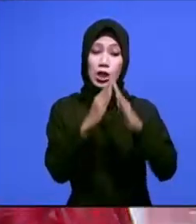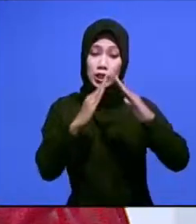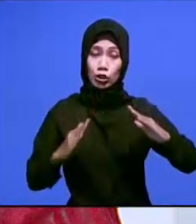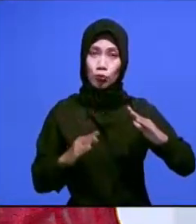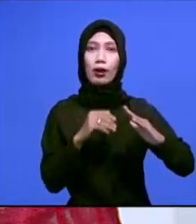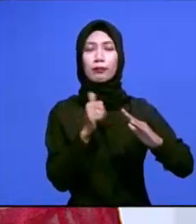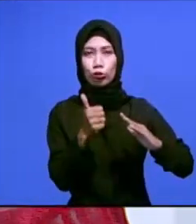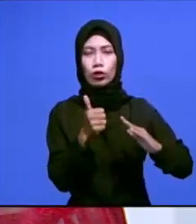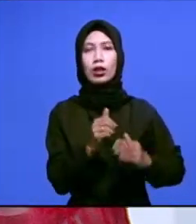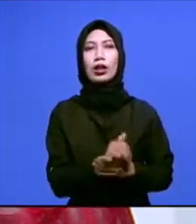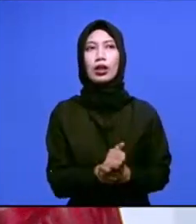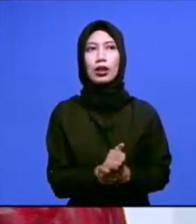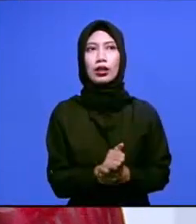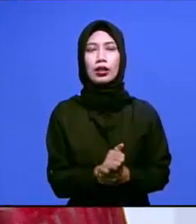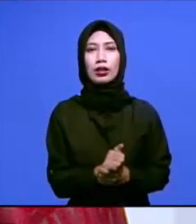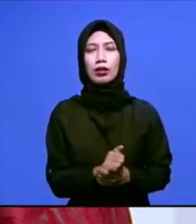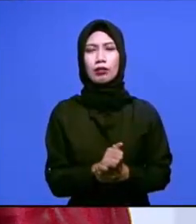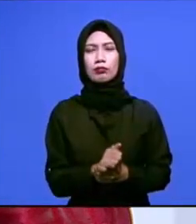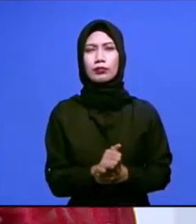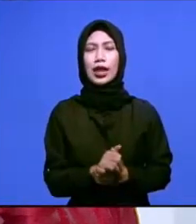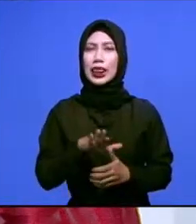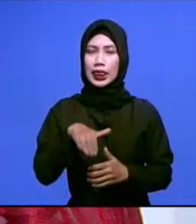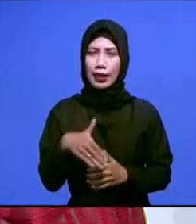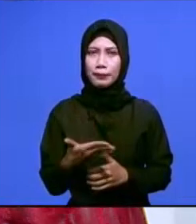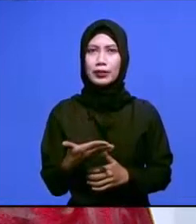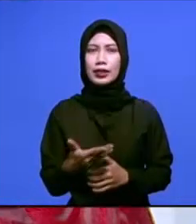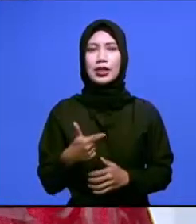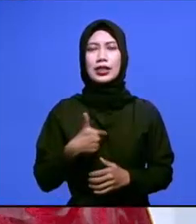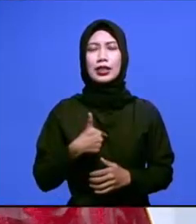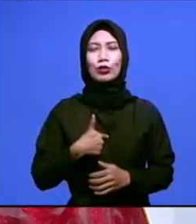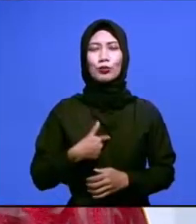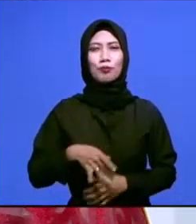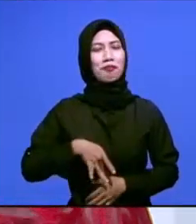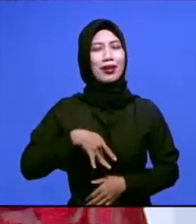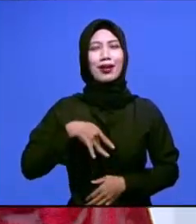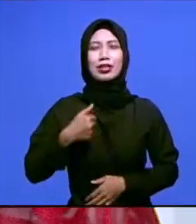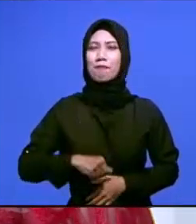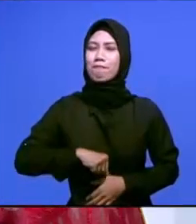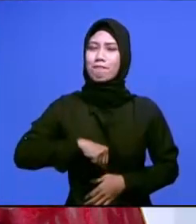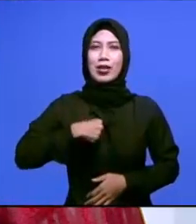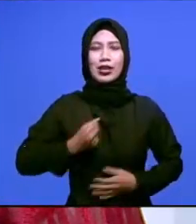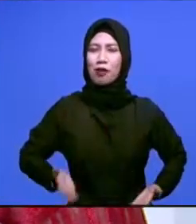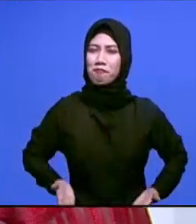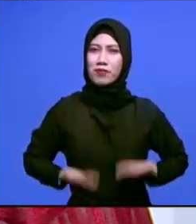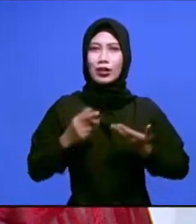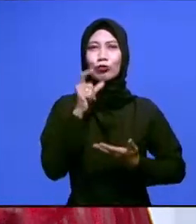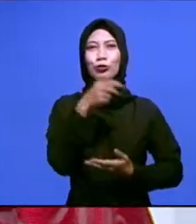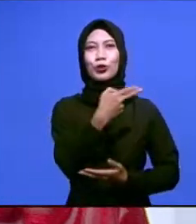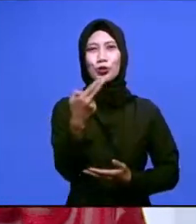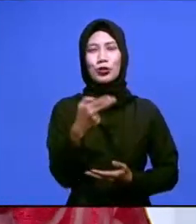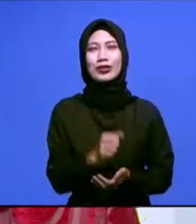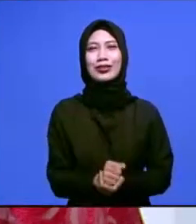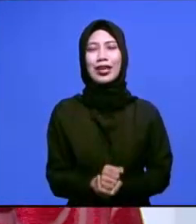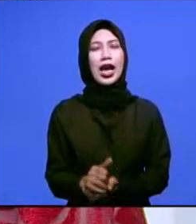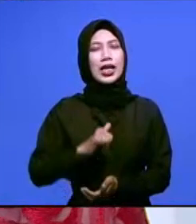bukan di tempat istana langsung, tapi rasa kemerdekaan, rasa bangkit untuk Indonesia itu sama